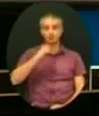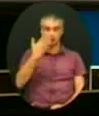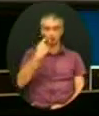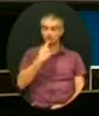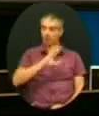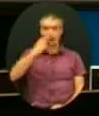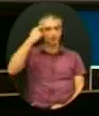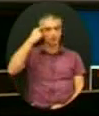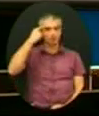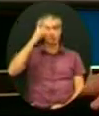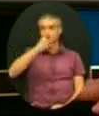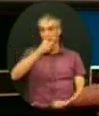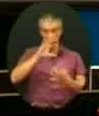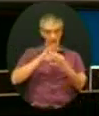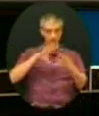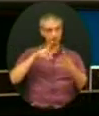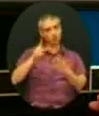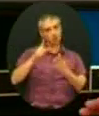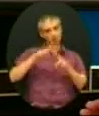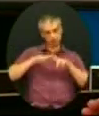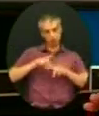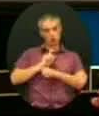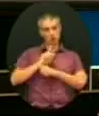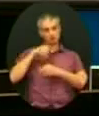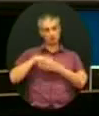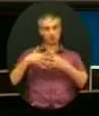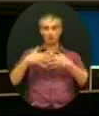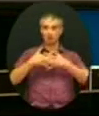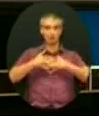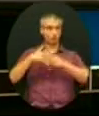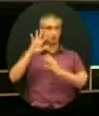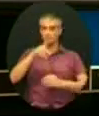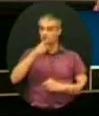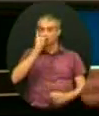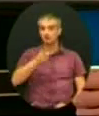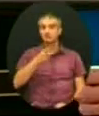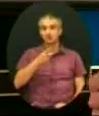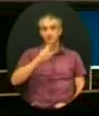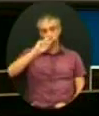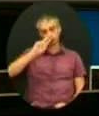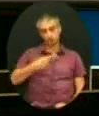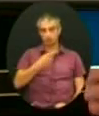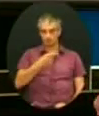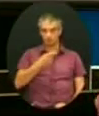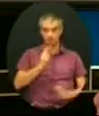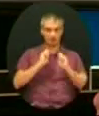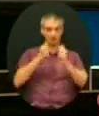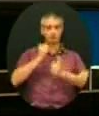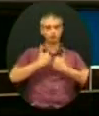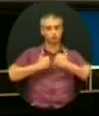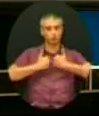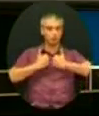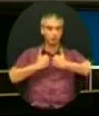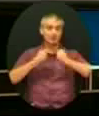אל תחשבו שאם אתם נפרדים, אתם תשארו אוטומטית באיחוד האירופאי. אתם תצטרכו שוב פעם להגיש מועמדות